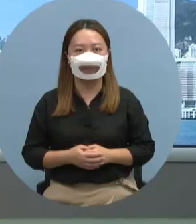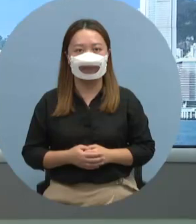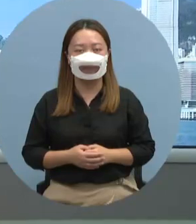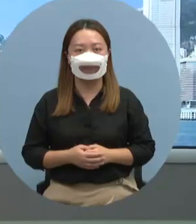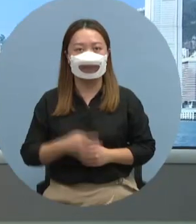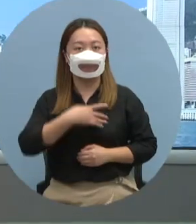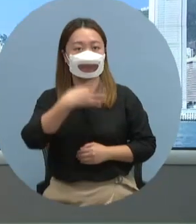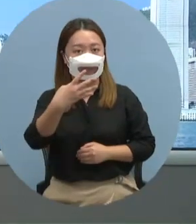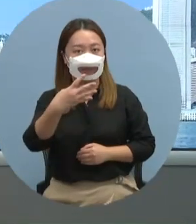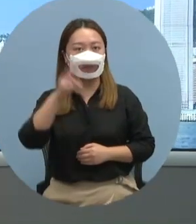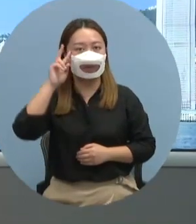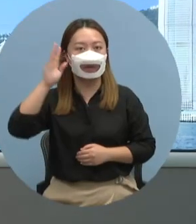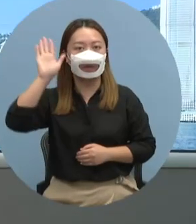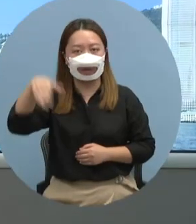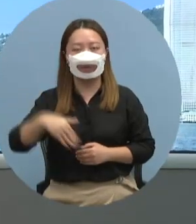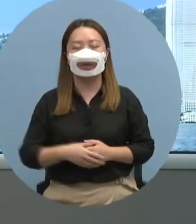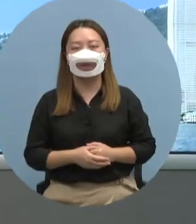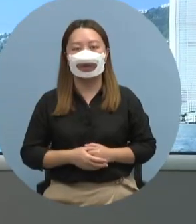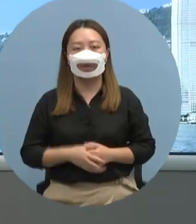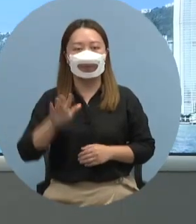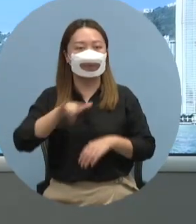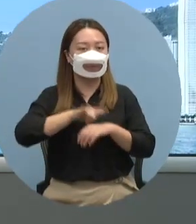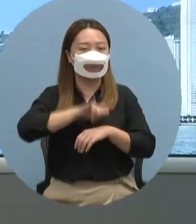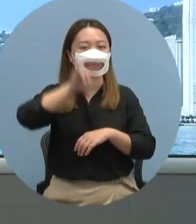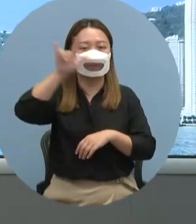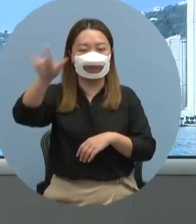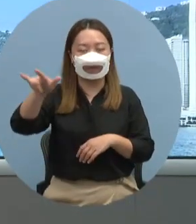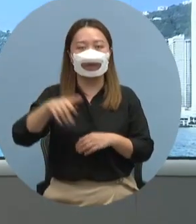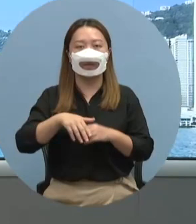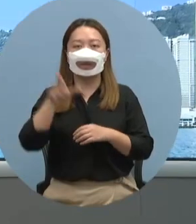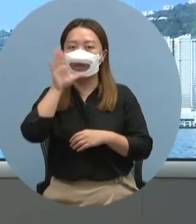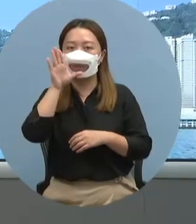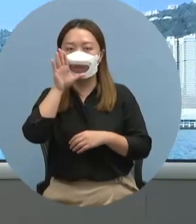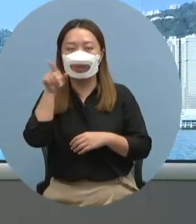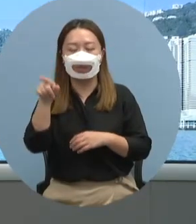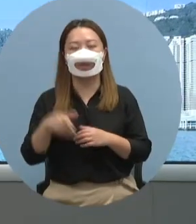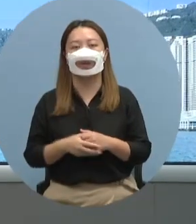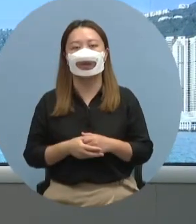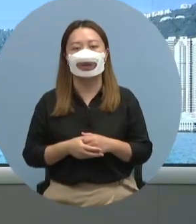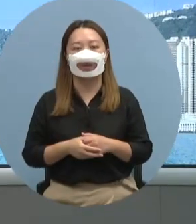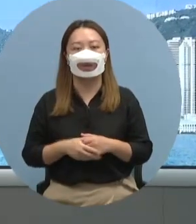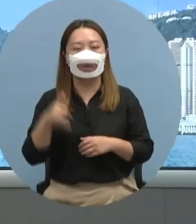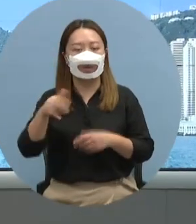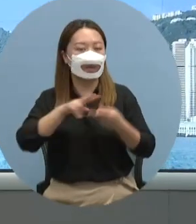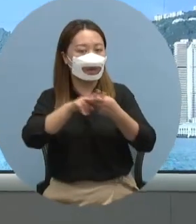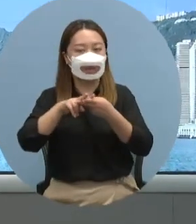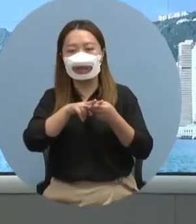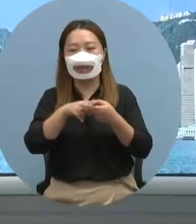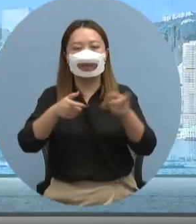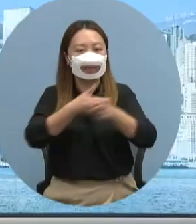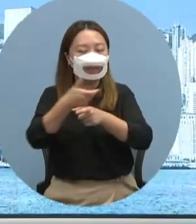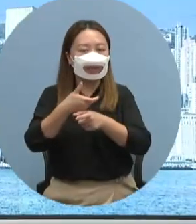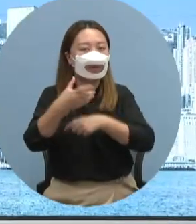星期四啊，兩天後我就會出發去曼谷，去出席亞太經合組織嘅會